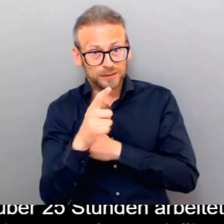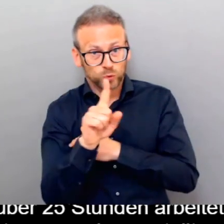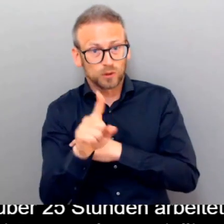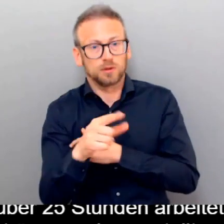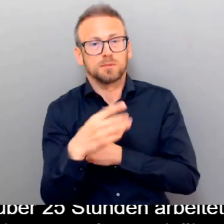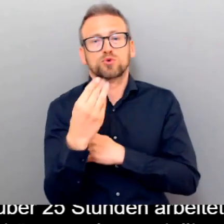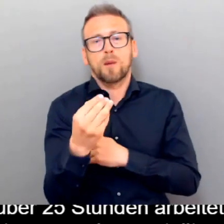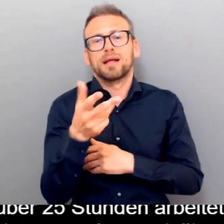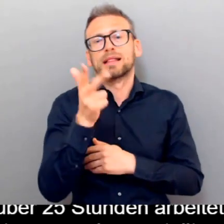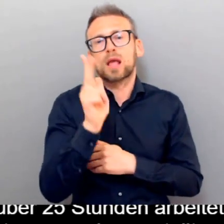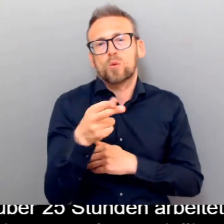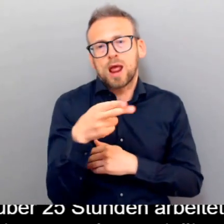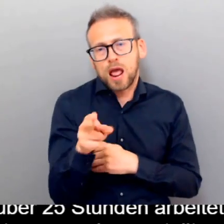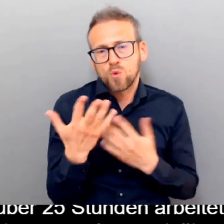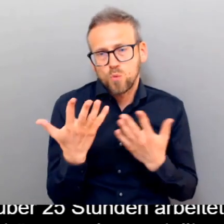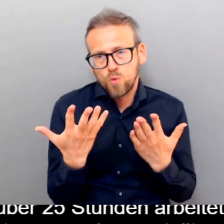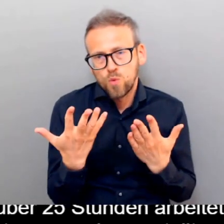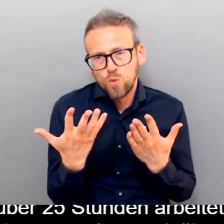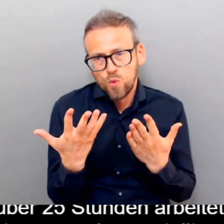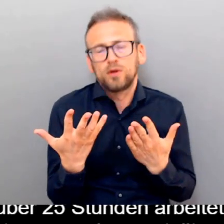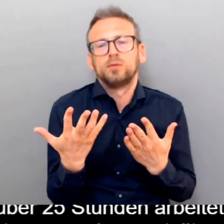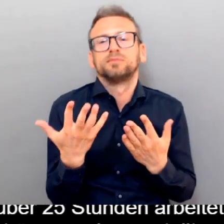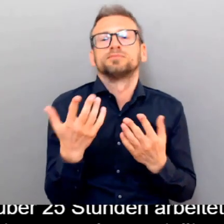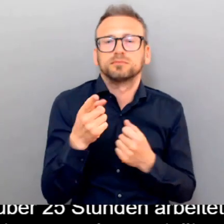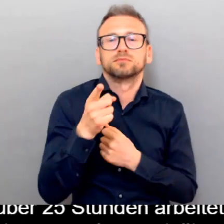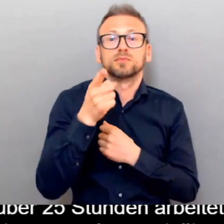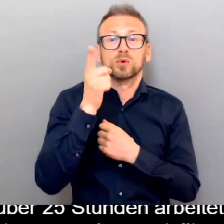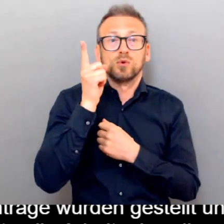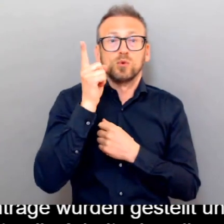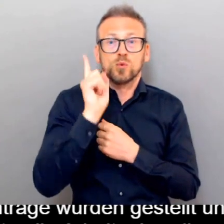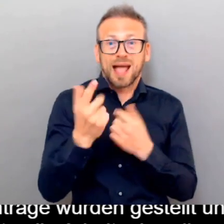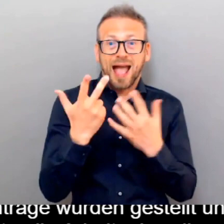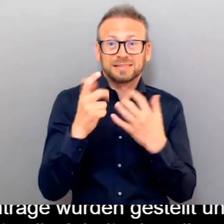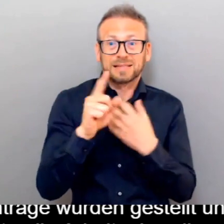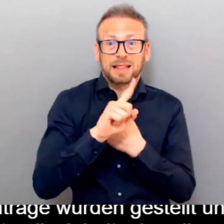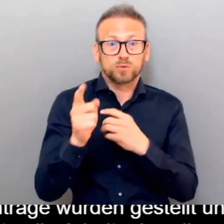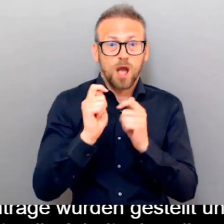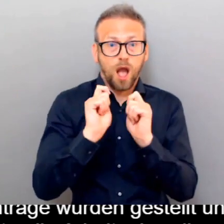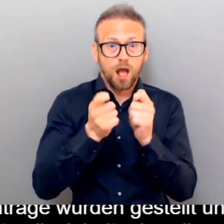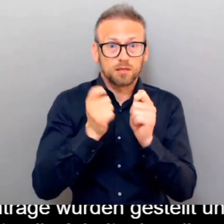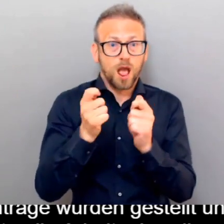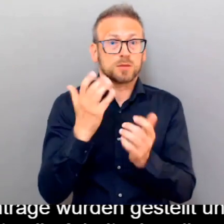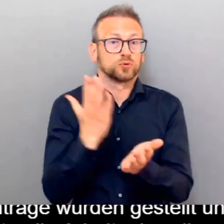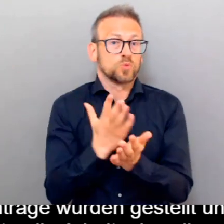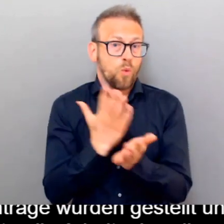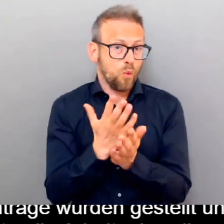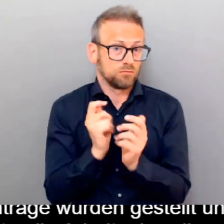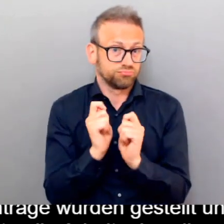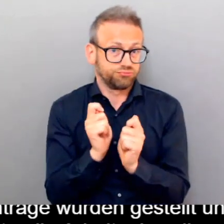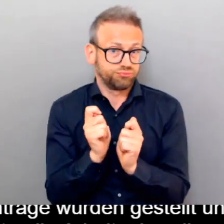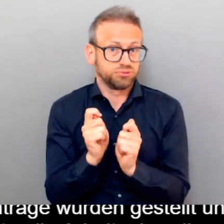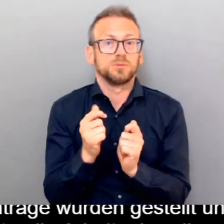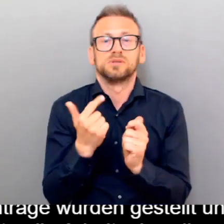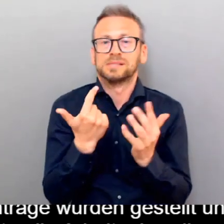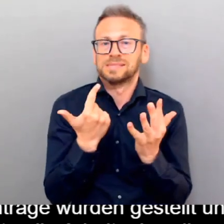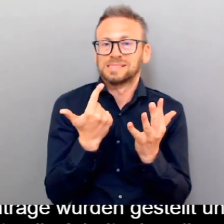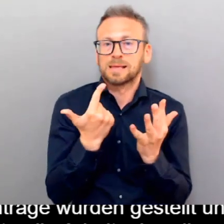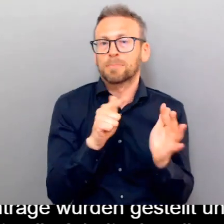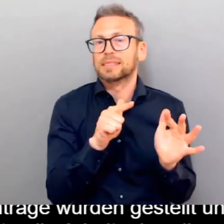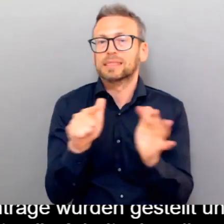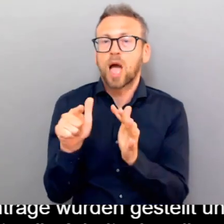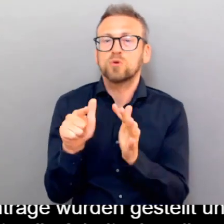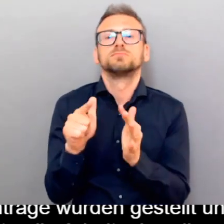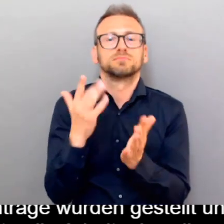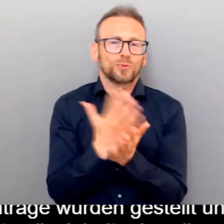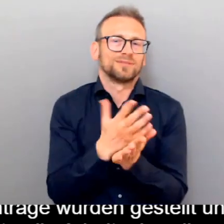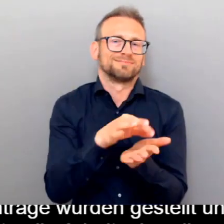die wirklich nicht schlimm ist. Sie müssen nur bestätigen, dass derjenige in Vollzeit hier im Pflegeberuf arbeitet. Das dürfte doch